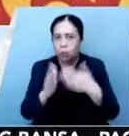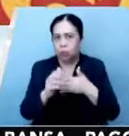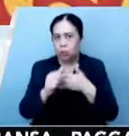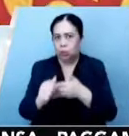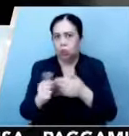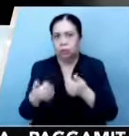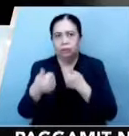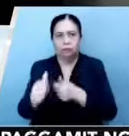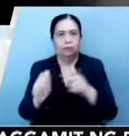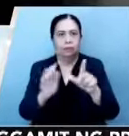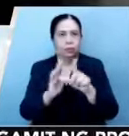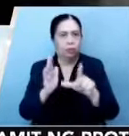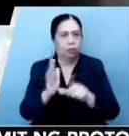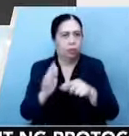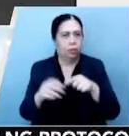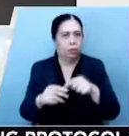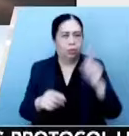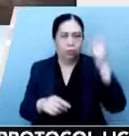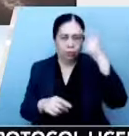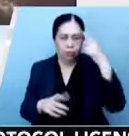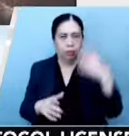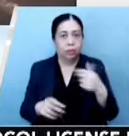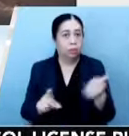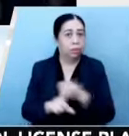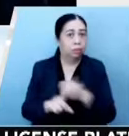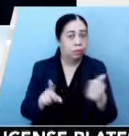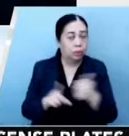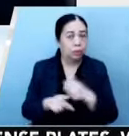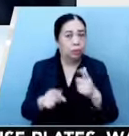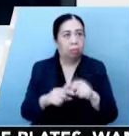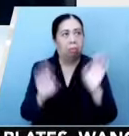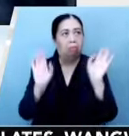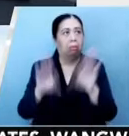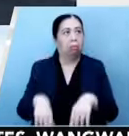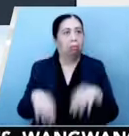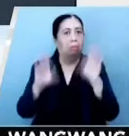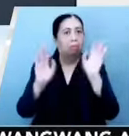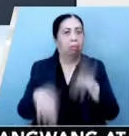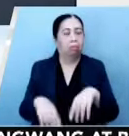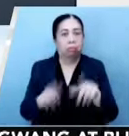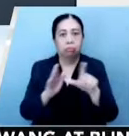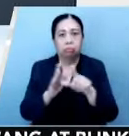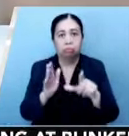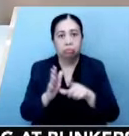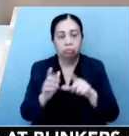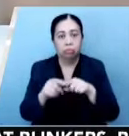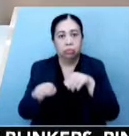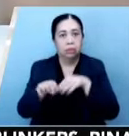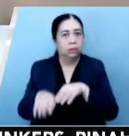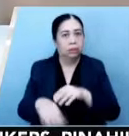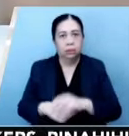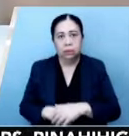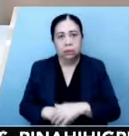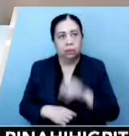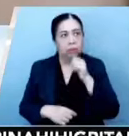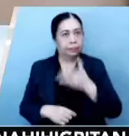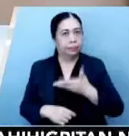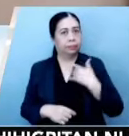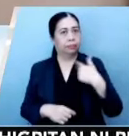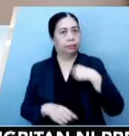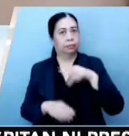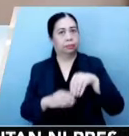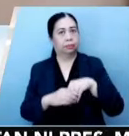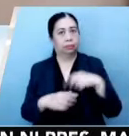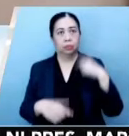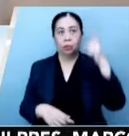batas trapiko. Ang pag-aabuso at pagbabaliwala sa batas trapiko ay hindi pribihiyo ng kasama sa sinumpaan naming